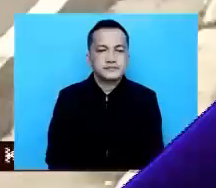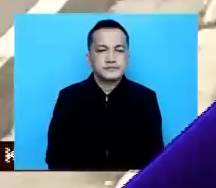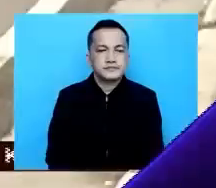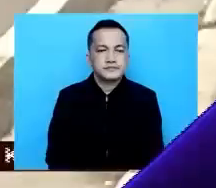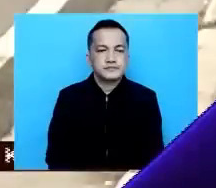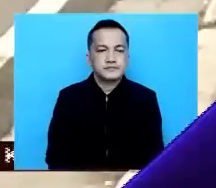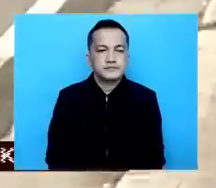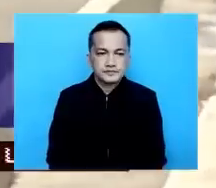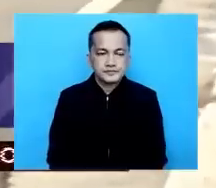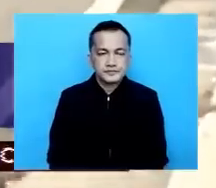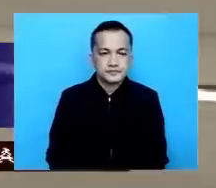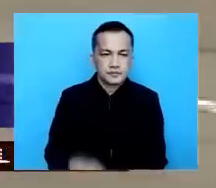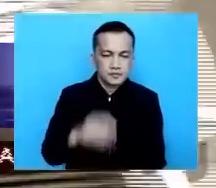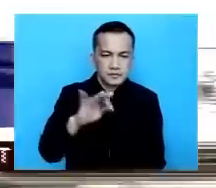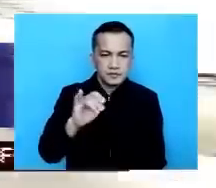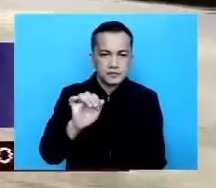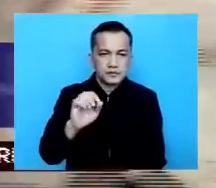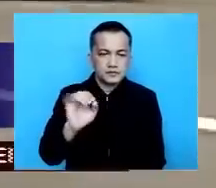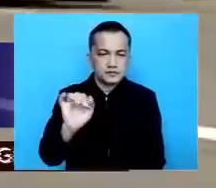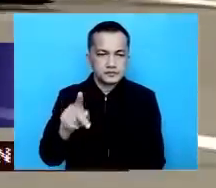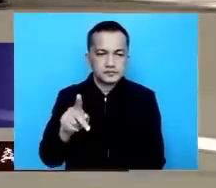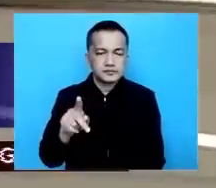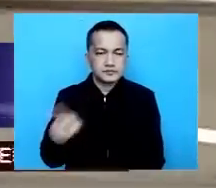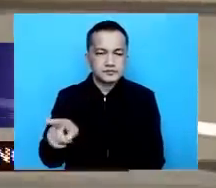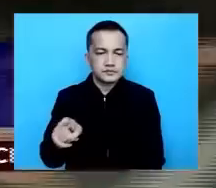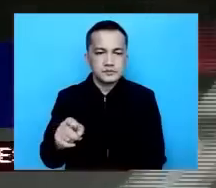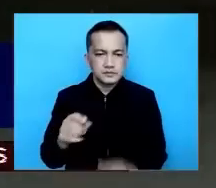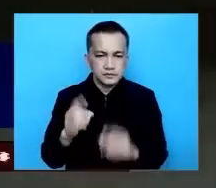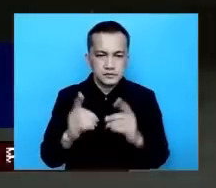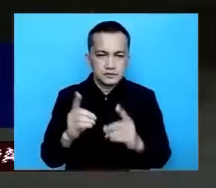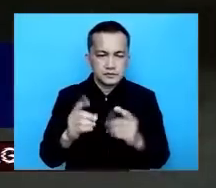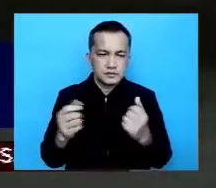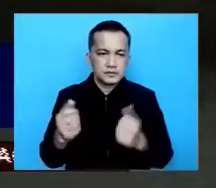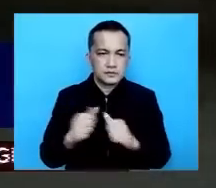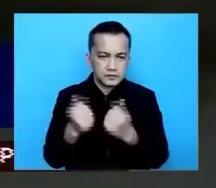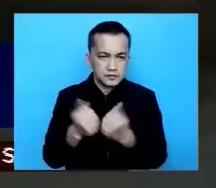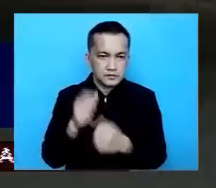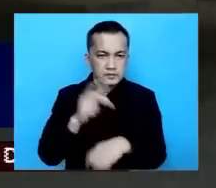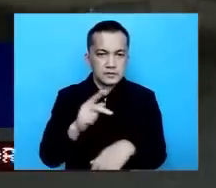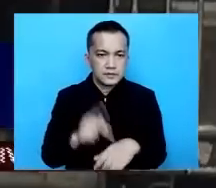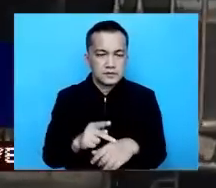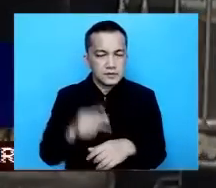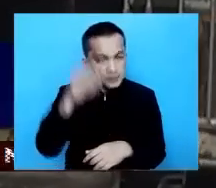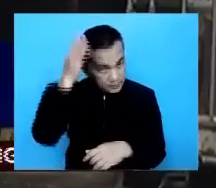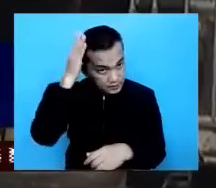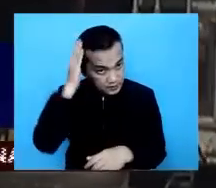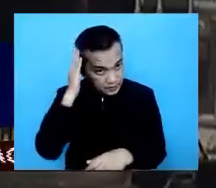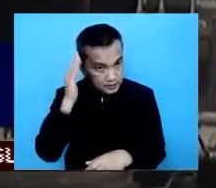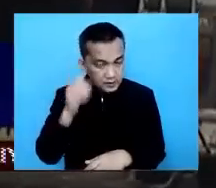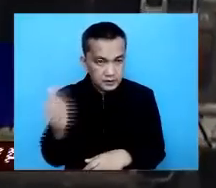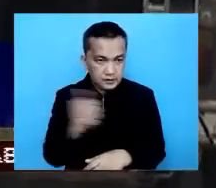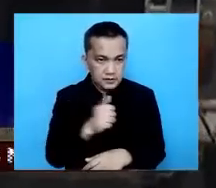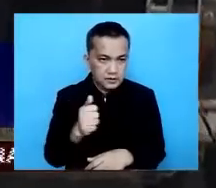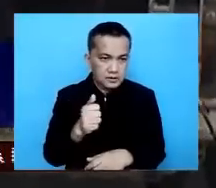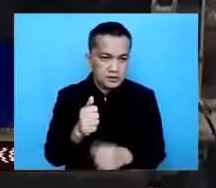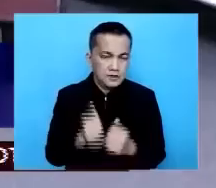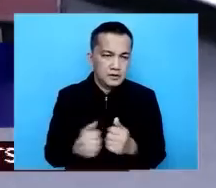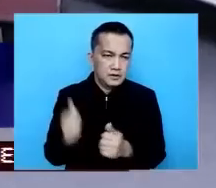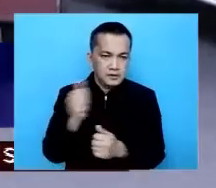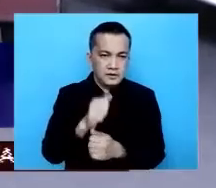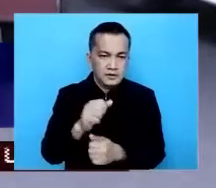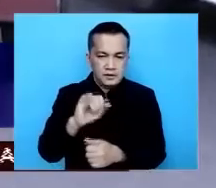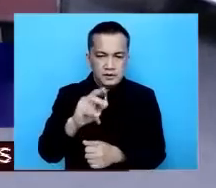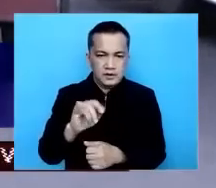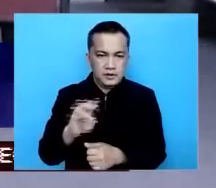ng Federation of Jeepney Operators and Drivers Association of the Philippines na nakiusap sila kay Transportation Secretary Jaime